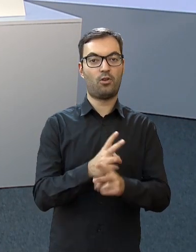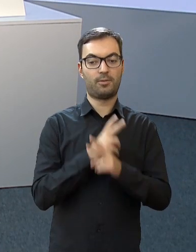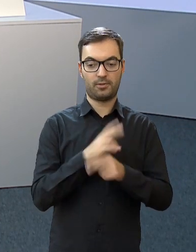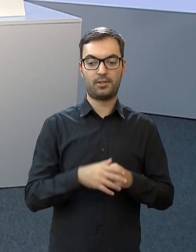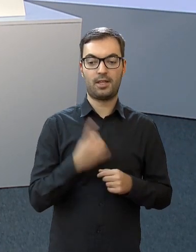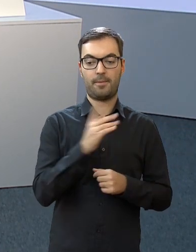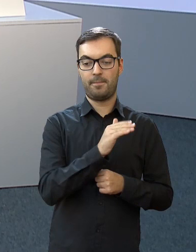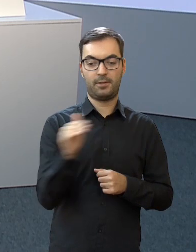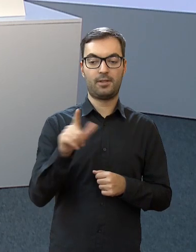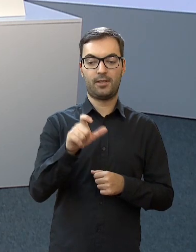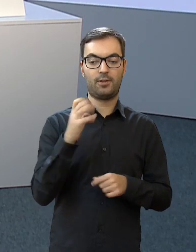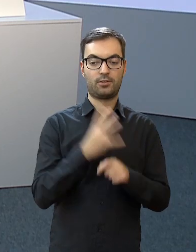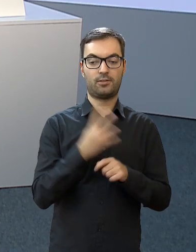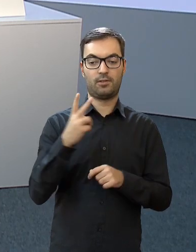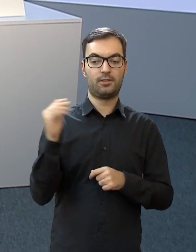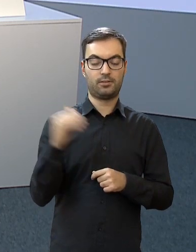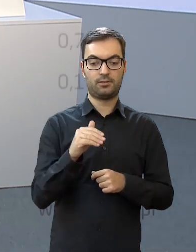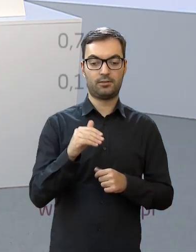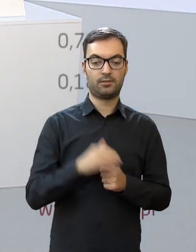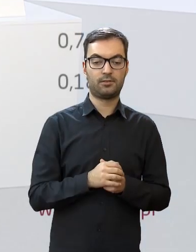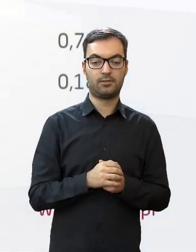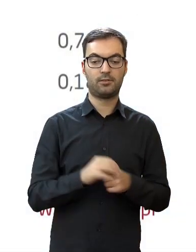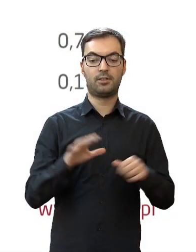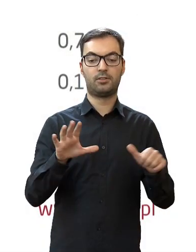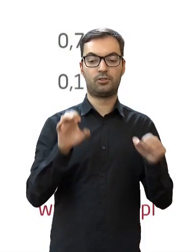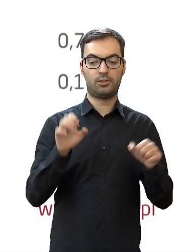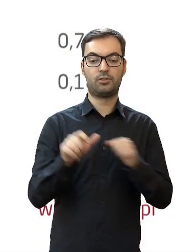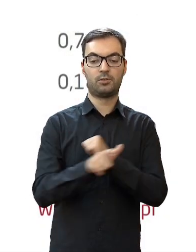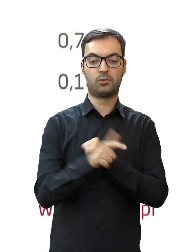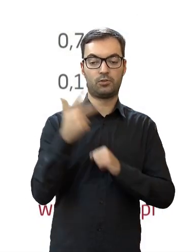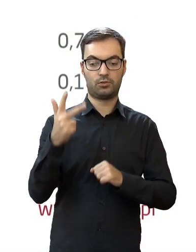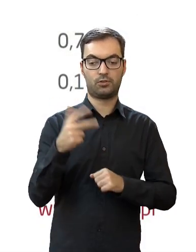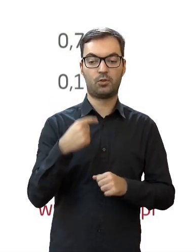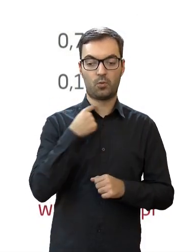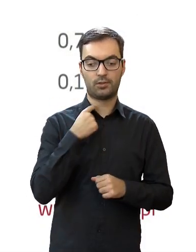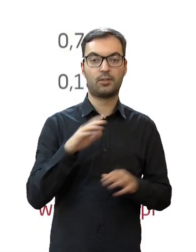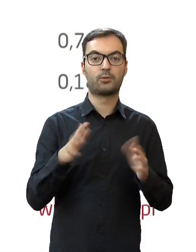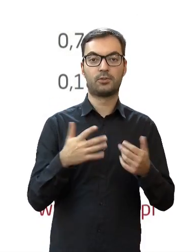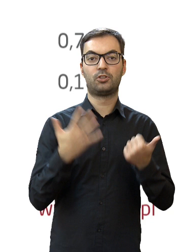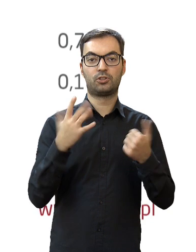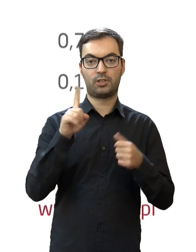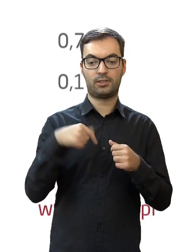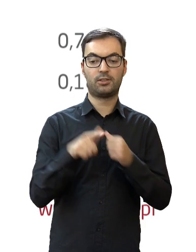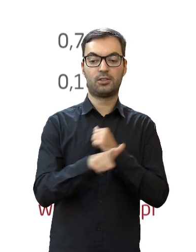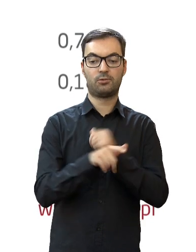,242,673 głosów, to jest 6